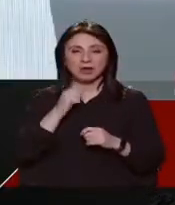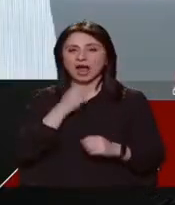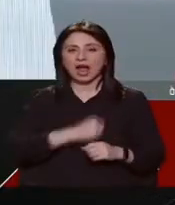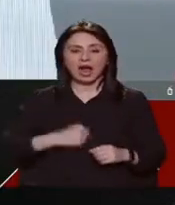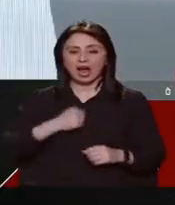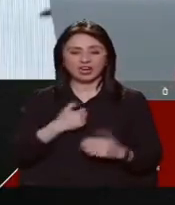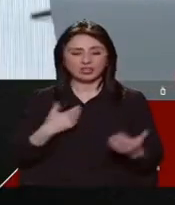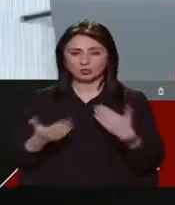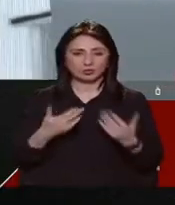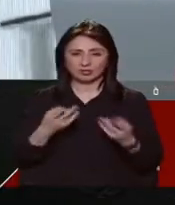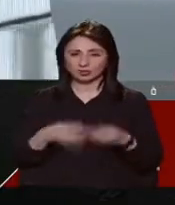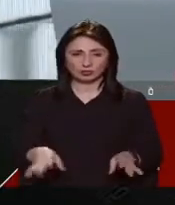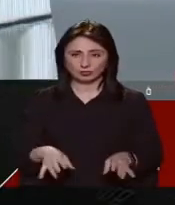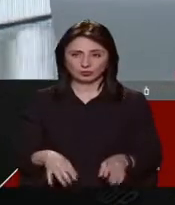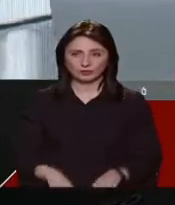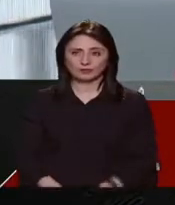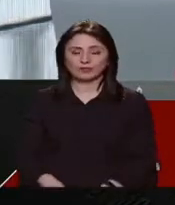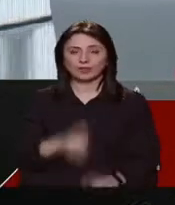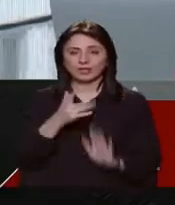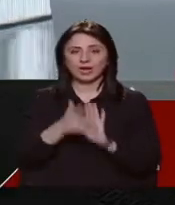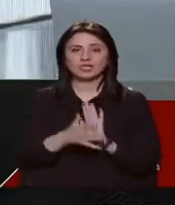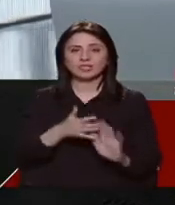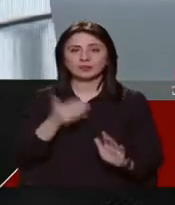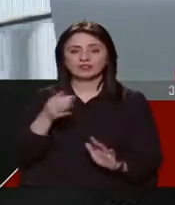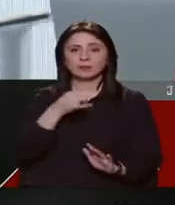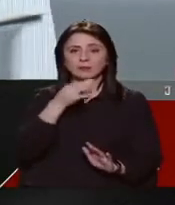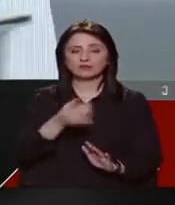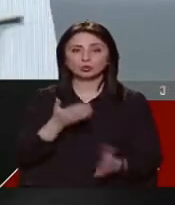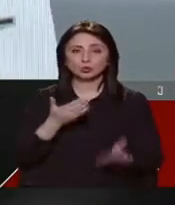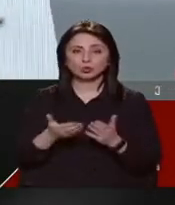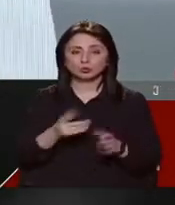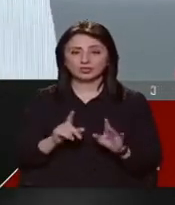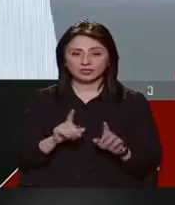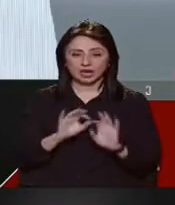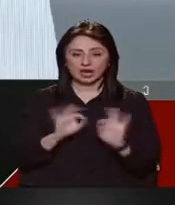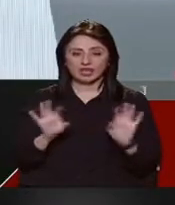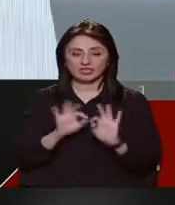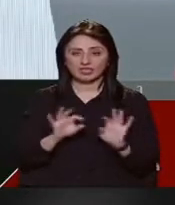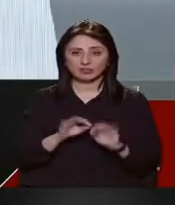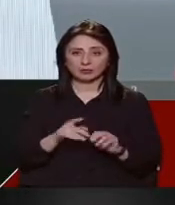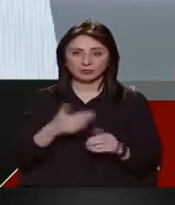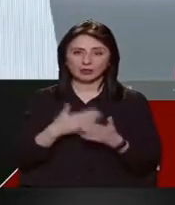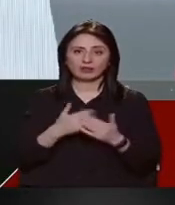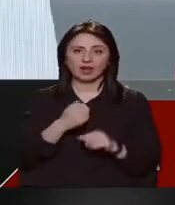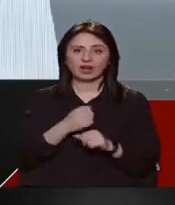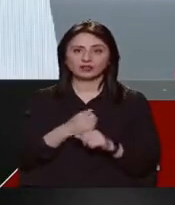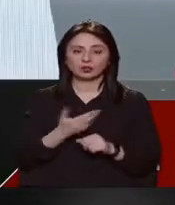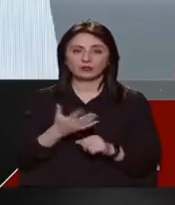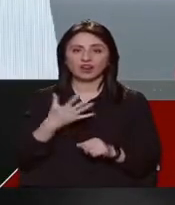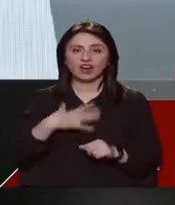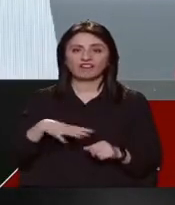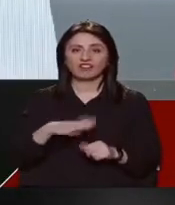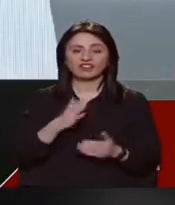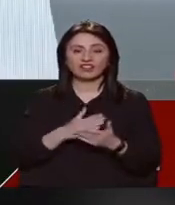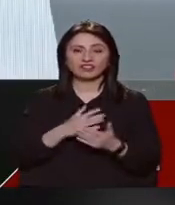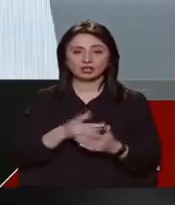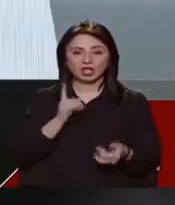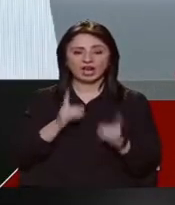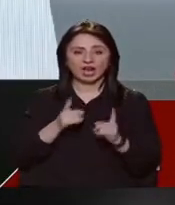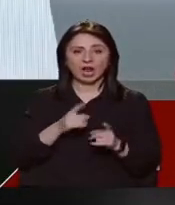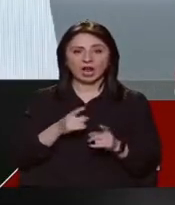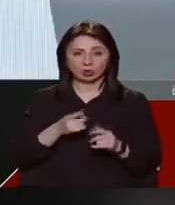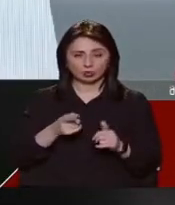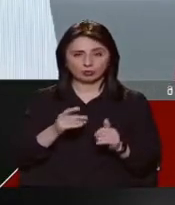აგრესიული დამოკიდებულებით, როგორ გასაგებია თქვენი პასუხი, თუმცა ის განცხადებები, რომელიც თქვათ გაკეთდა, რომელიც ქვეყნისთვის არის ხო რეალურად